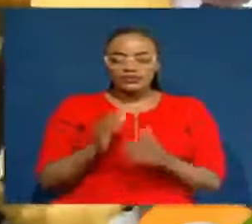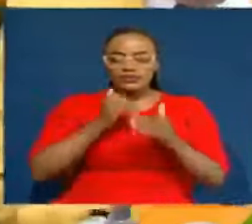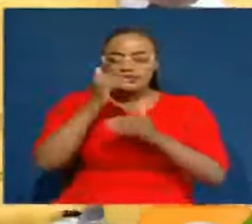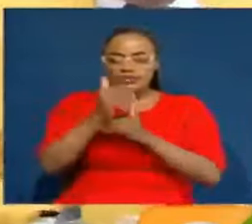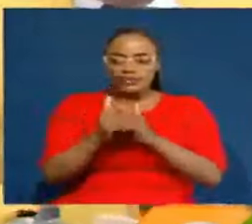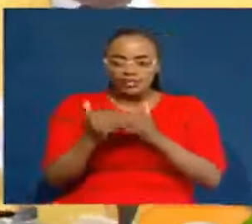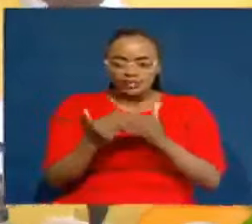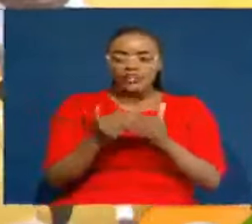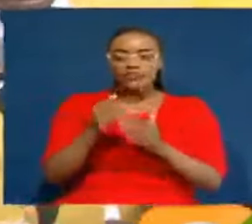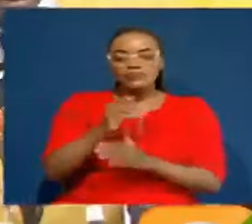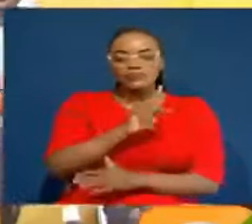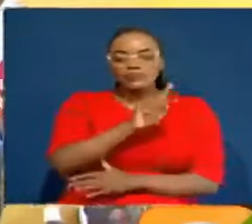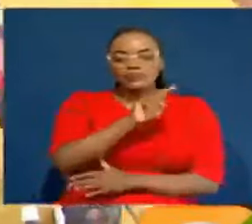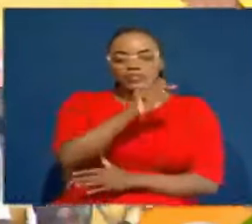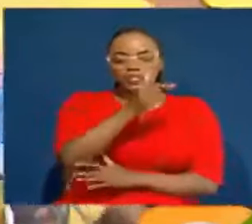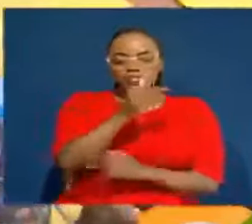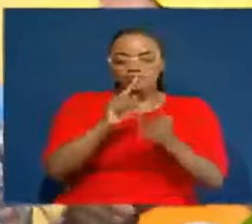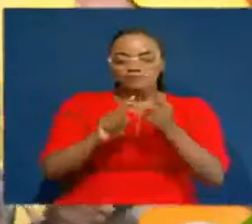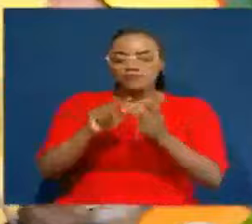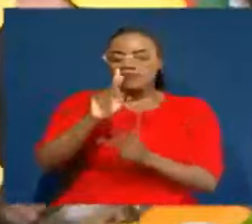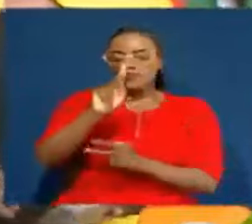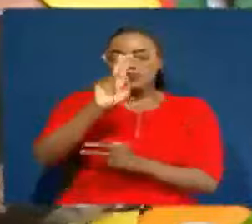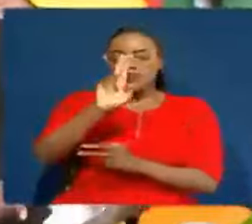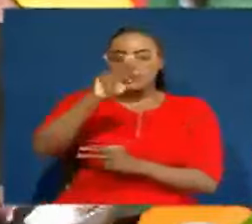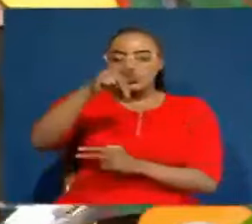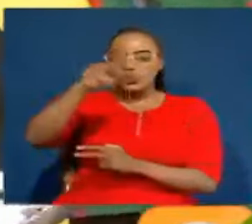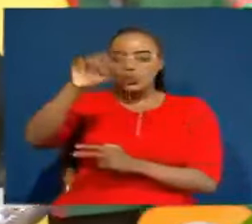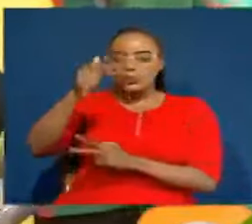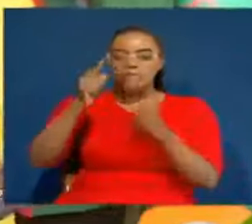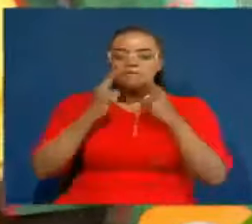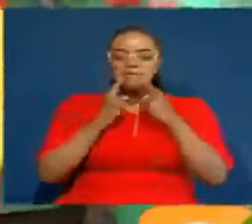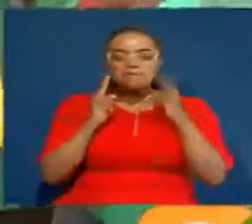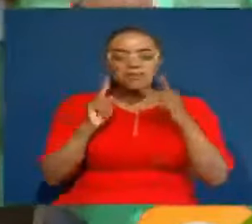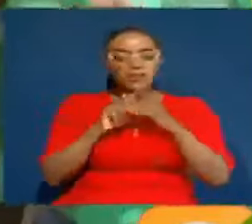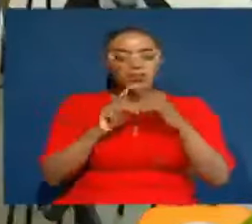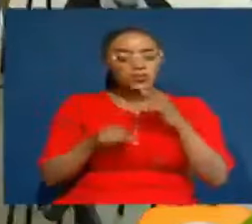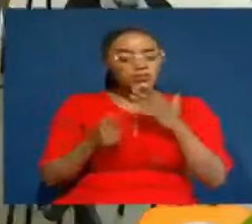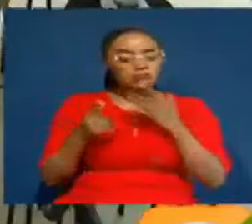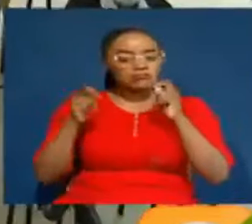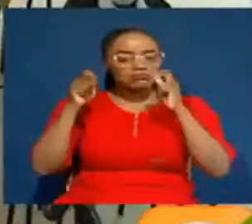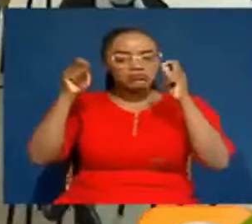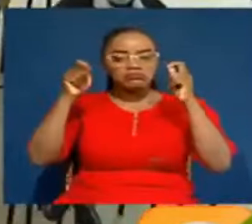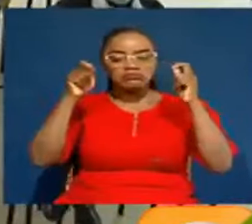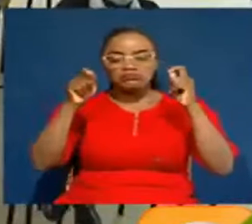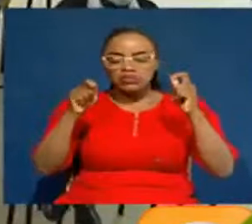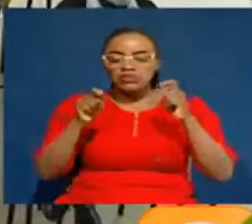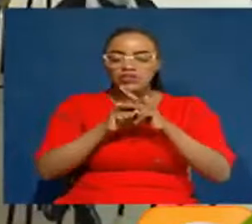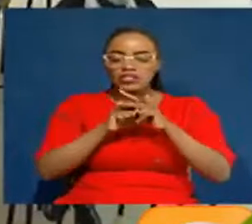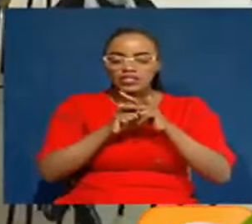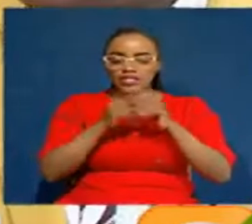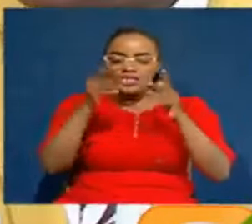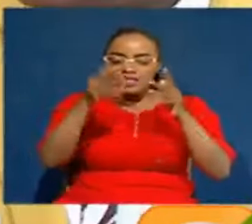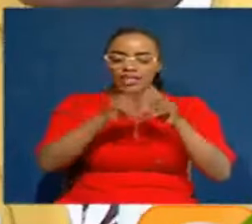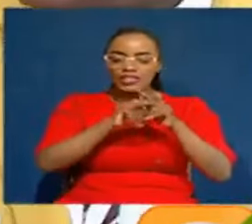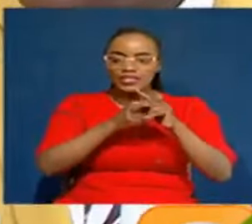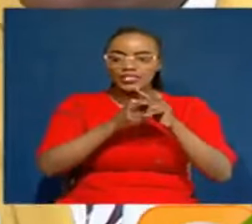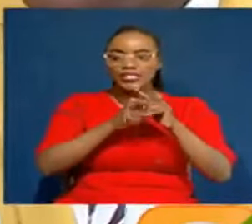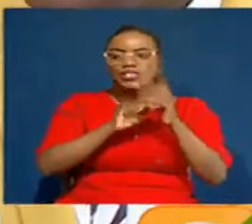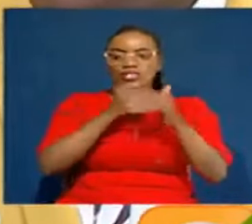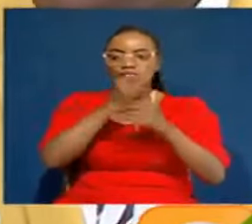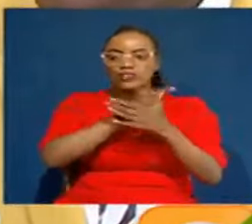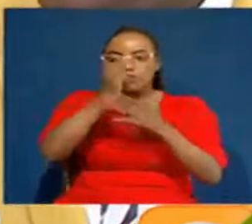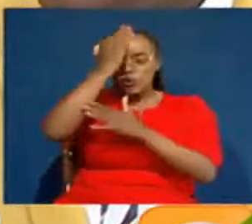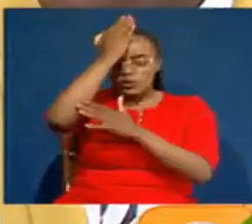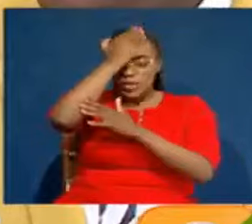Baada muungano wa walimu wa KNUT na KUPPET kutangaza kuwa mgomo ungali kuanzia Jumatatu. The strike is